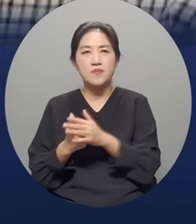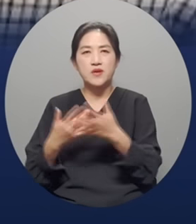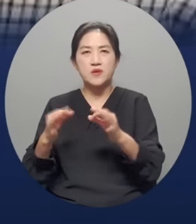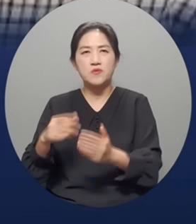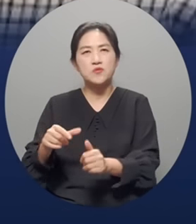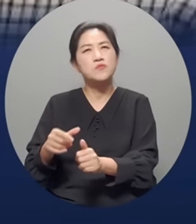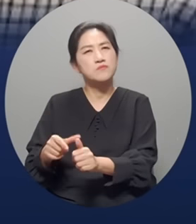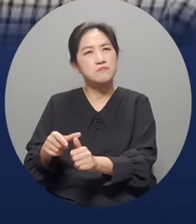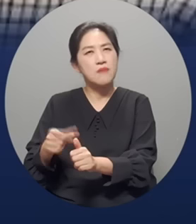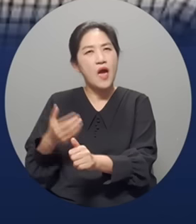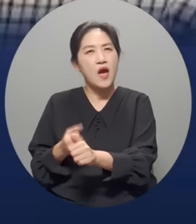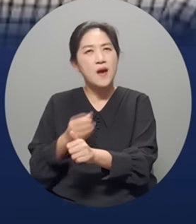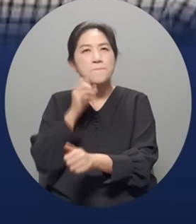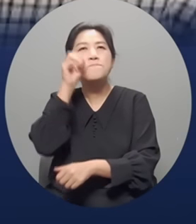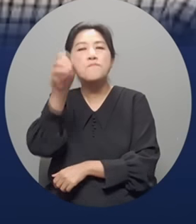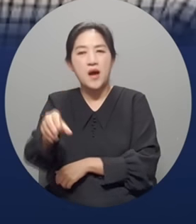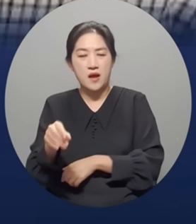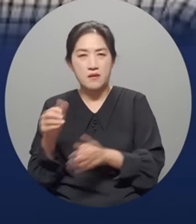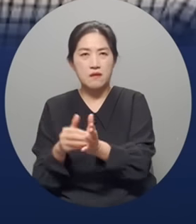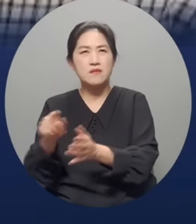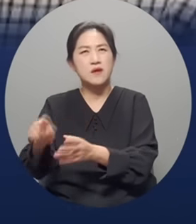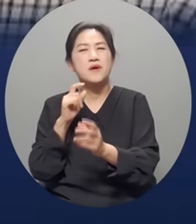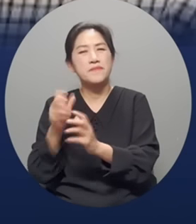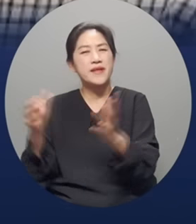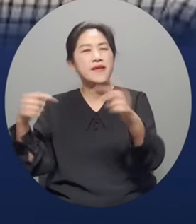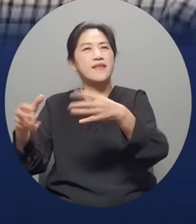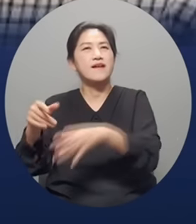김영선이 좀 해줘라 그랬는데 거기서 말이 맞네.